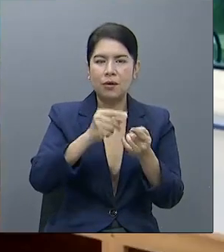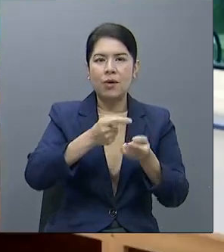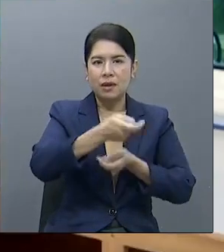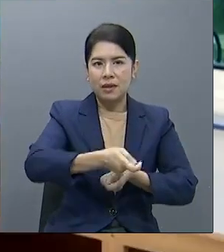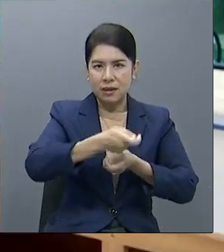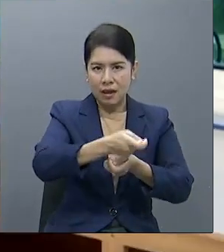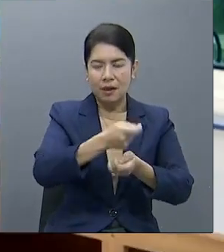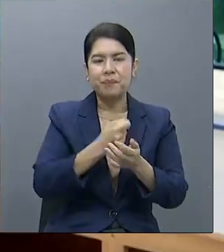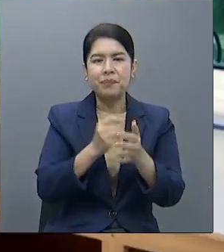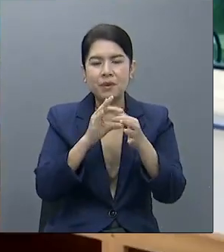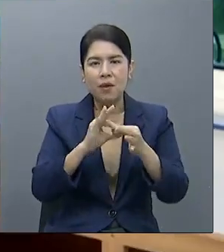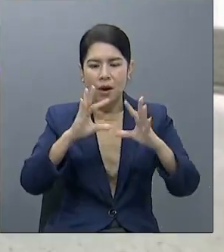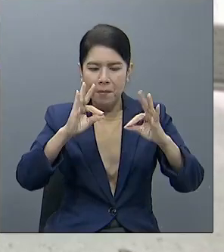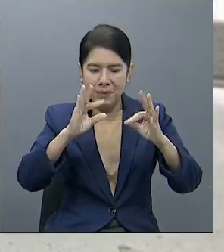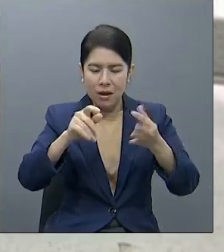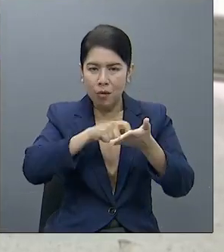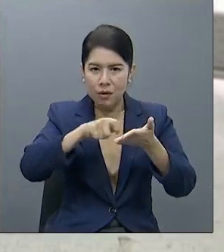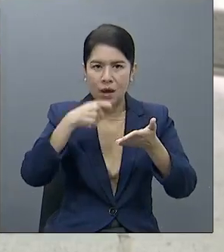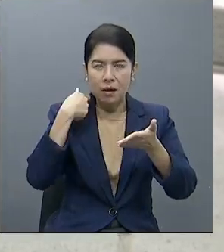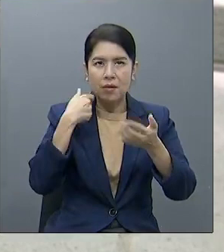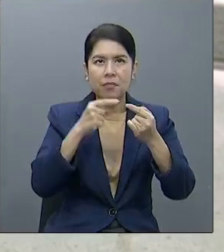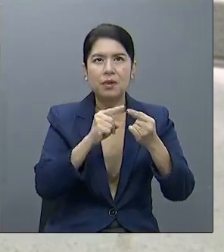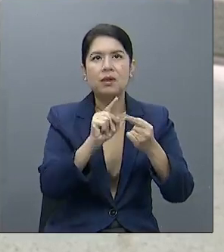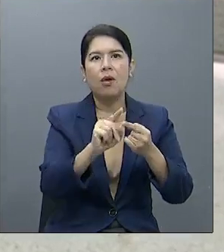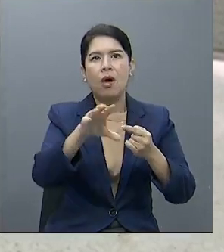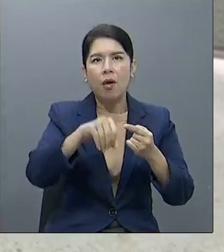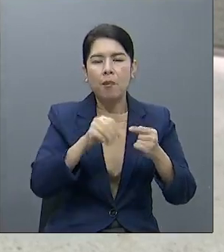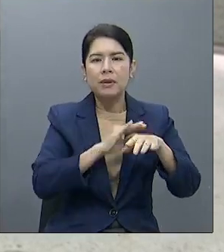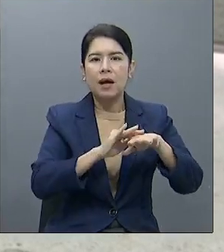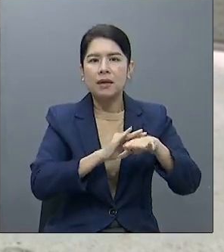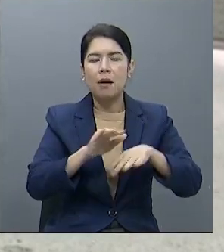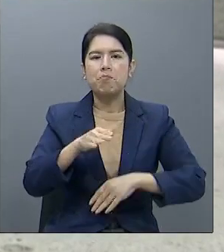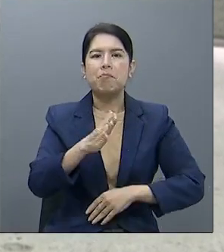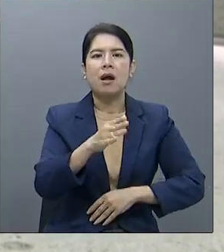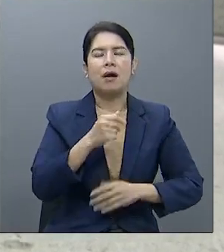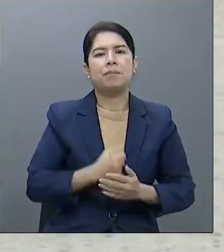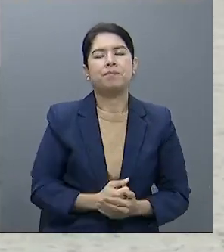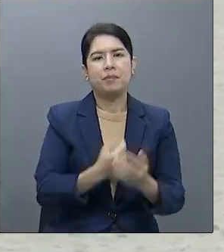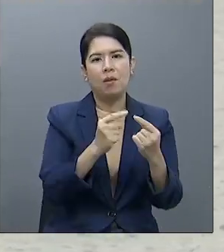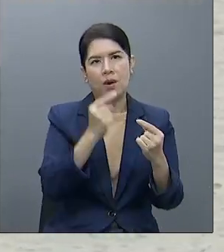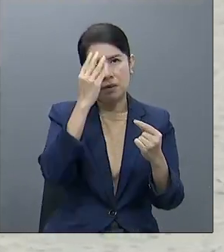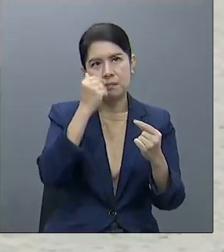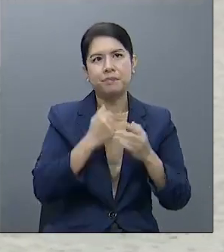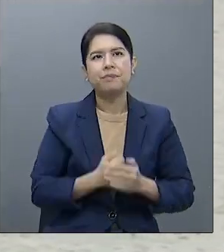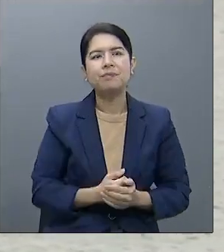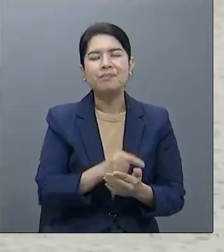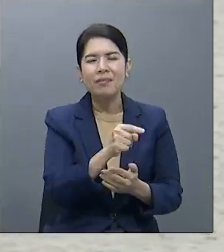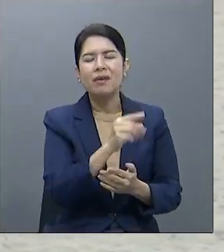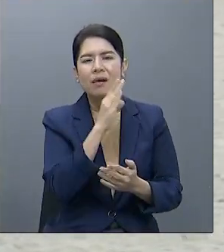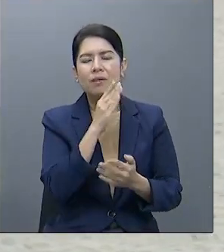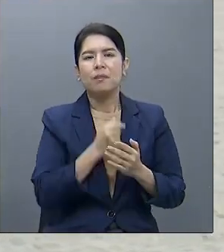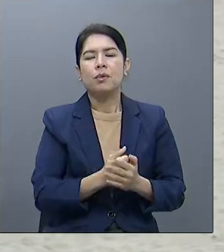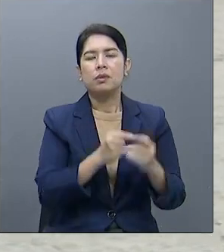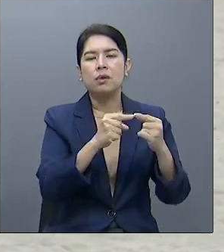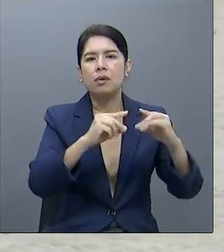าตัวกาวจากหนังปลาเนี่ยนะคะมันมีลักษณะที่ไม่คงตัวที่อุณหภูมิห้องทีนี้ด้วยแนวคิ